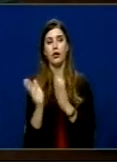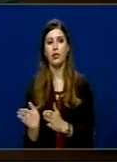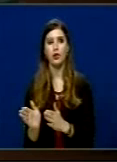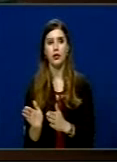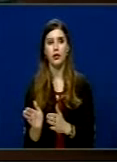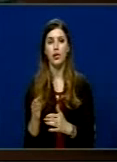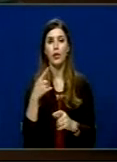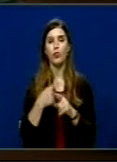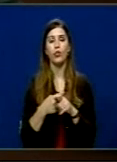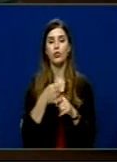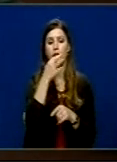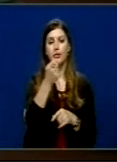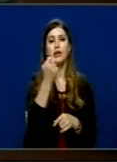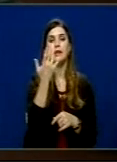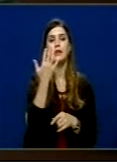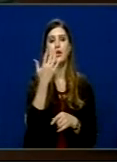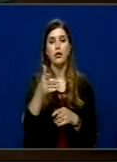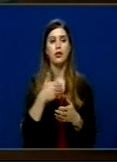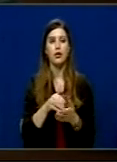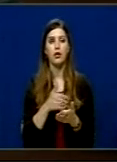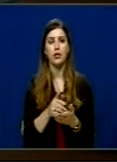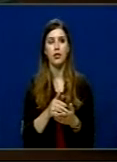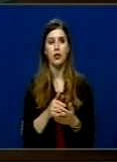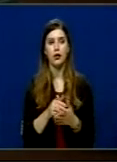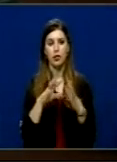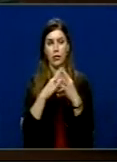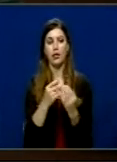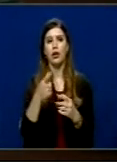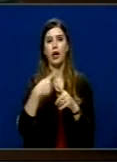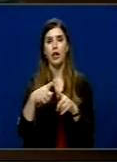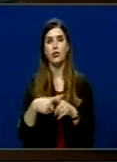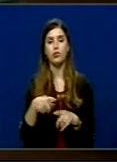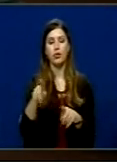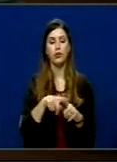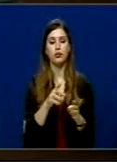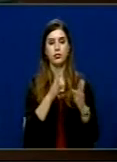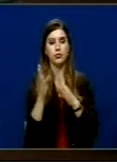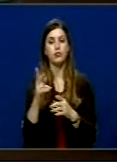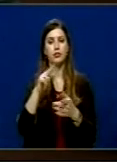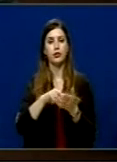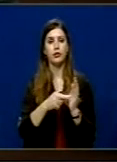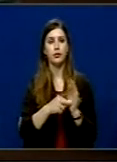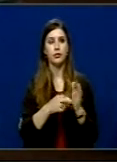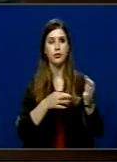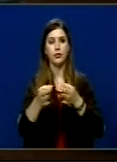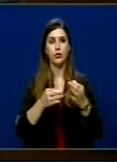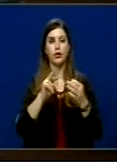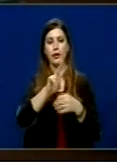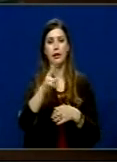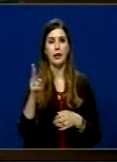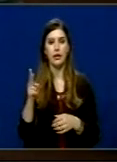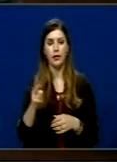njëkohësisht, sa i kushton ky devijim buxhetit të shtetit, për shkak se devijimi do të implikojë edhe shpërndësime tjera të